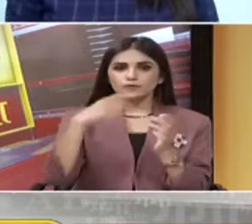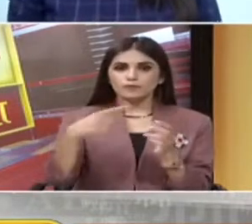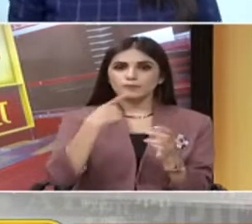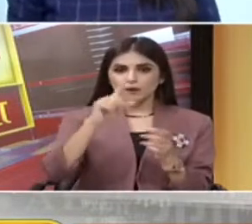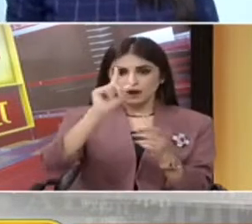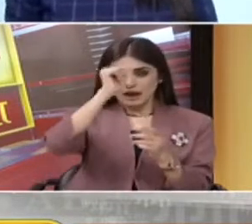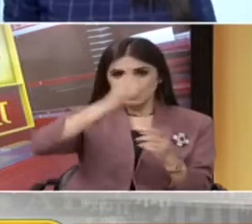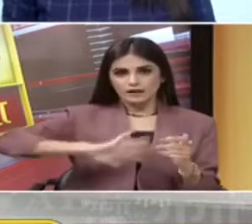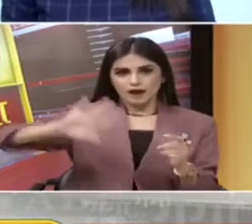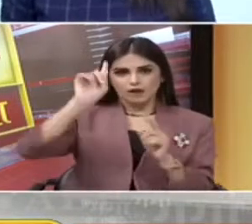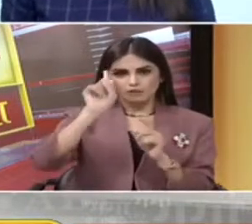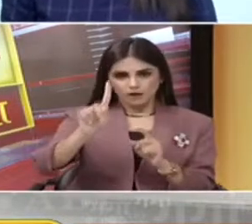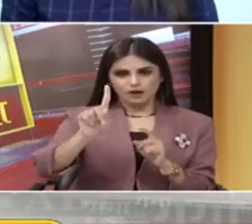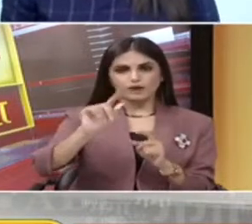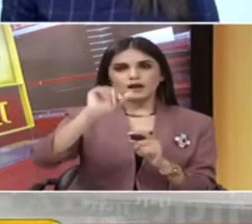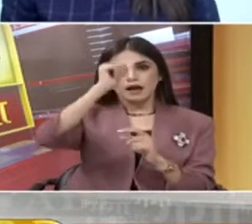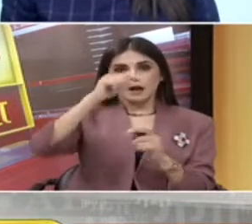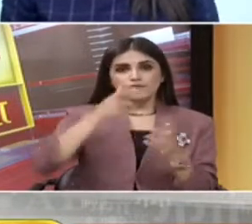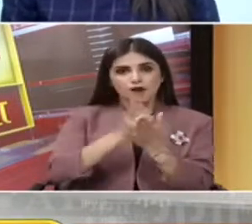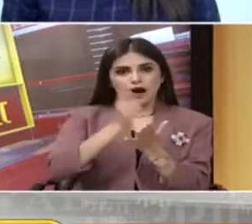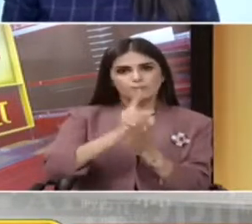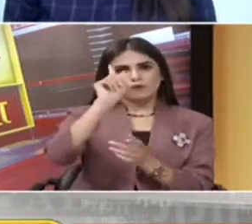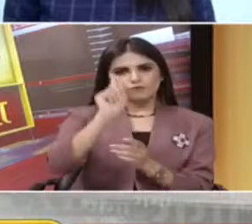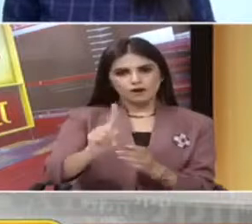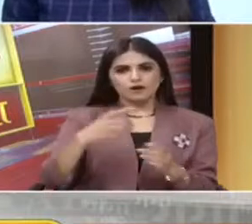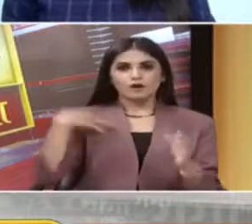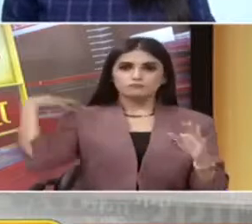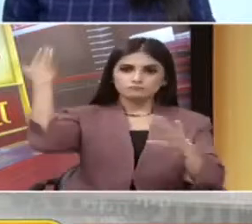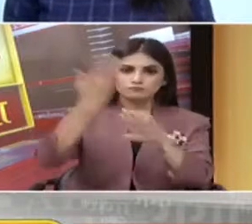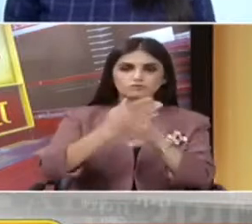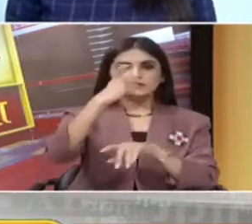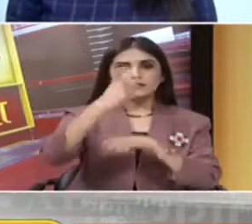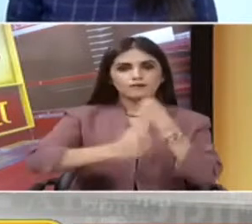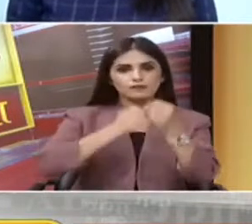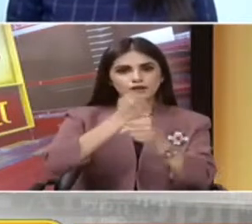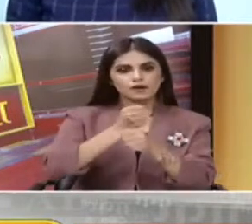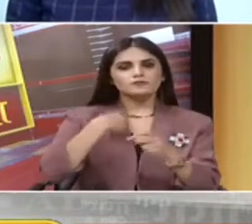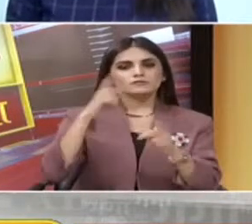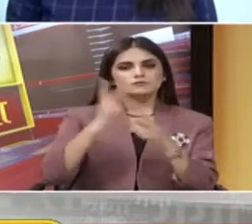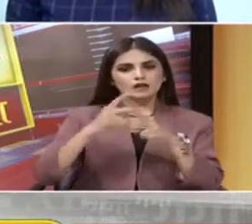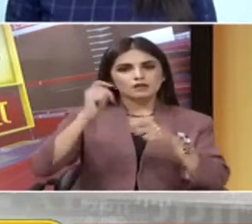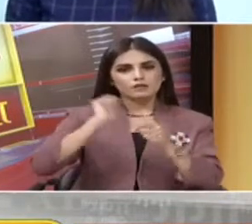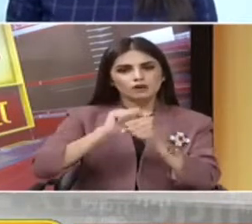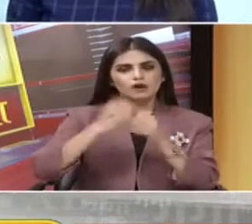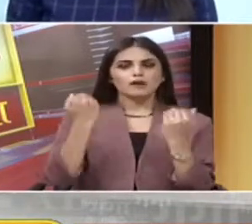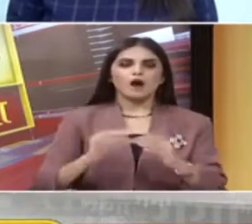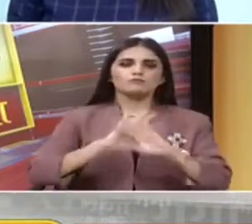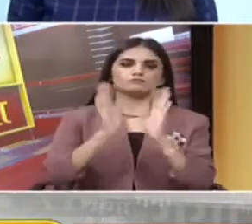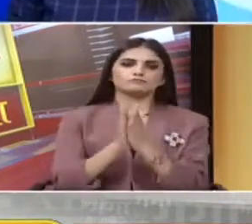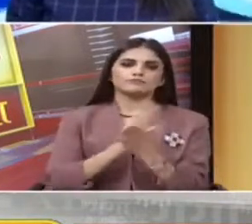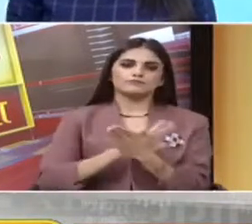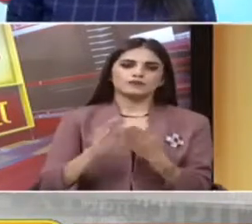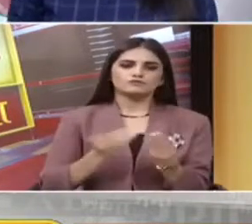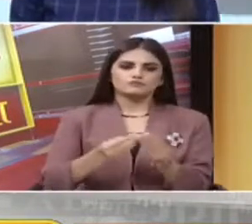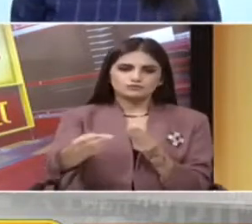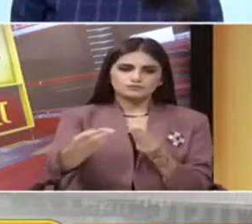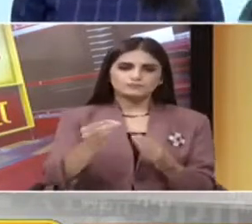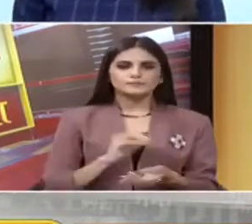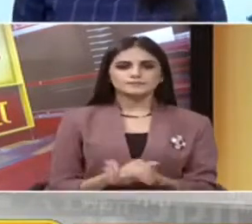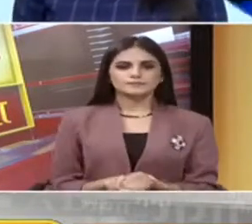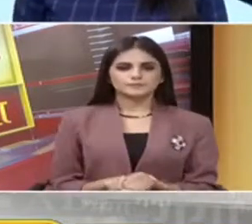देश एक मंडी के इस मिश्रण को लेकर सब्सक्राइब रहा था वह पूरा हो रहा